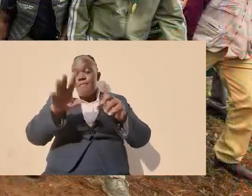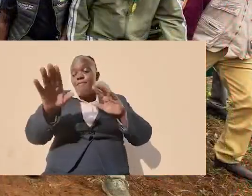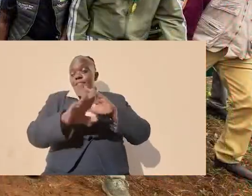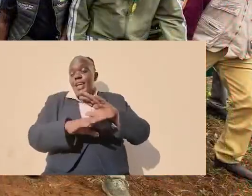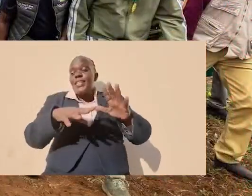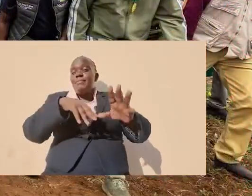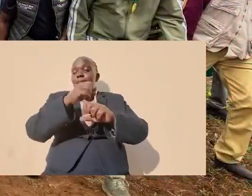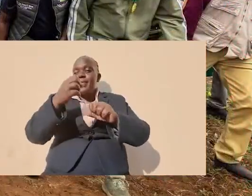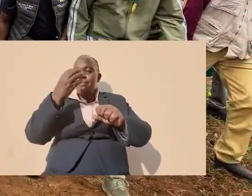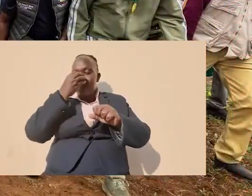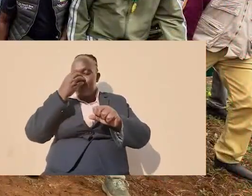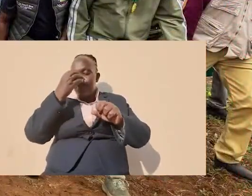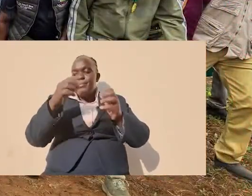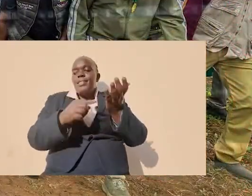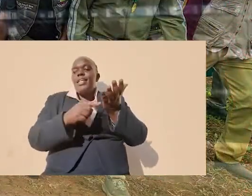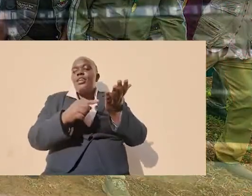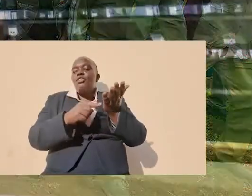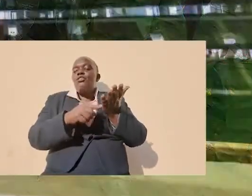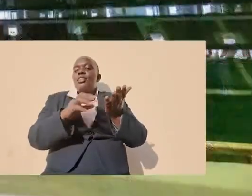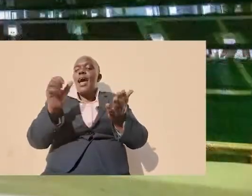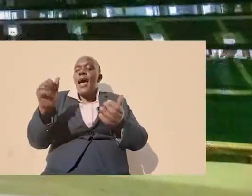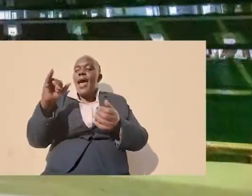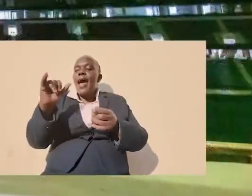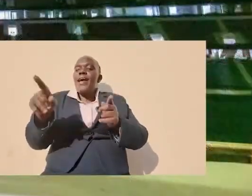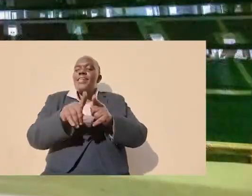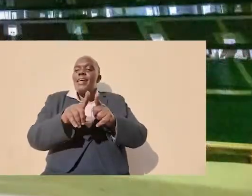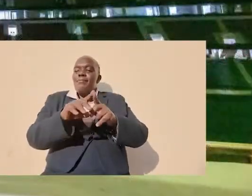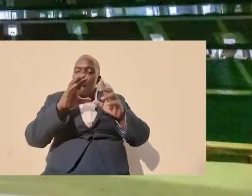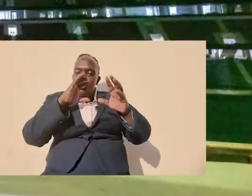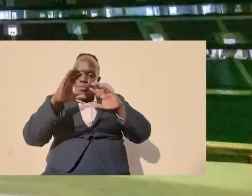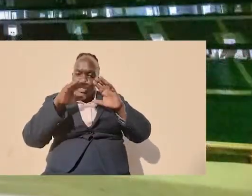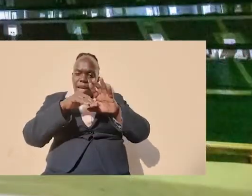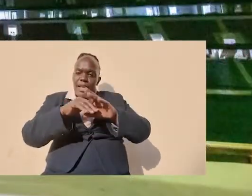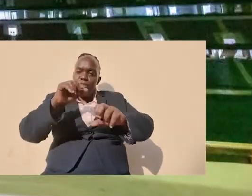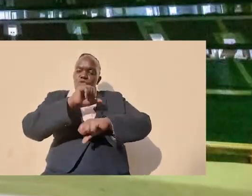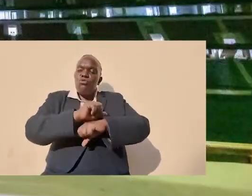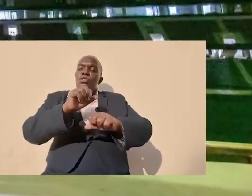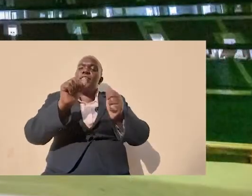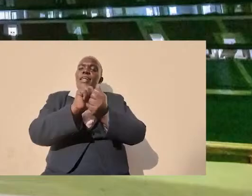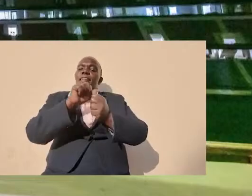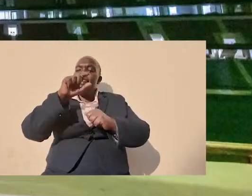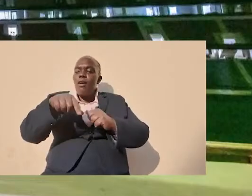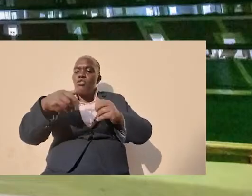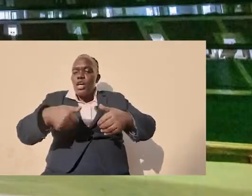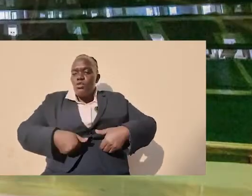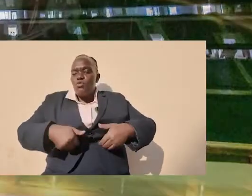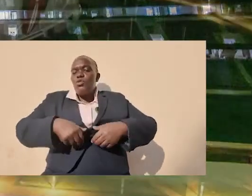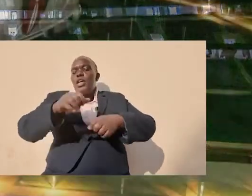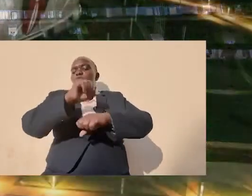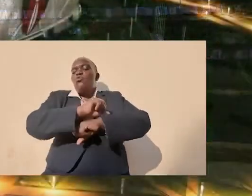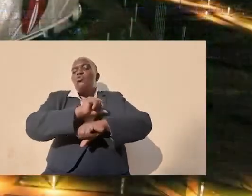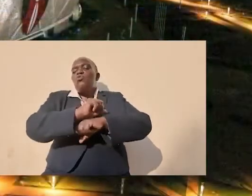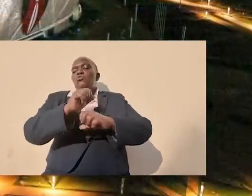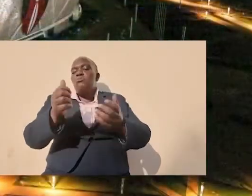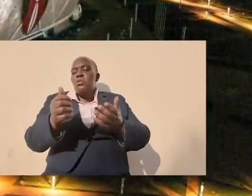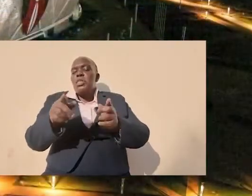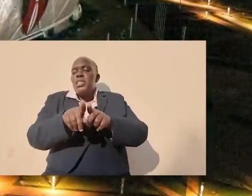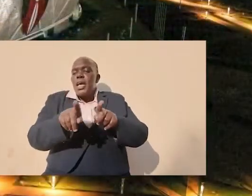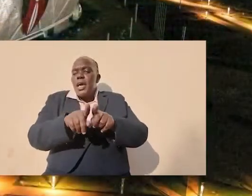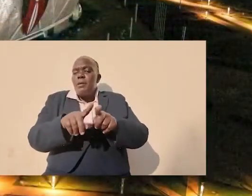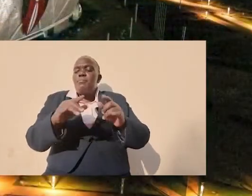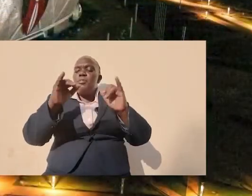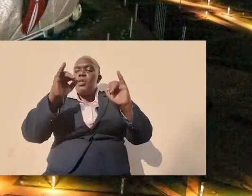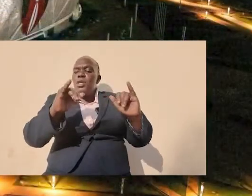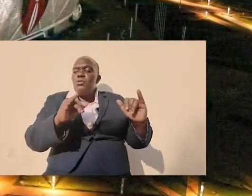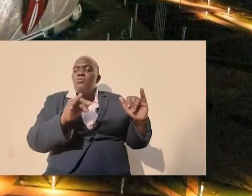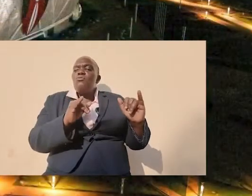jumuishi wa uhifadhi wa Kaptagat. Naibu Rais amesema ujenzi wa uwanja wa Talanta Sports City unakaribia